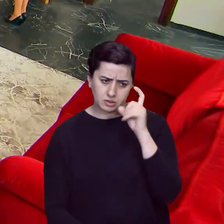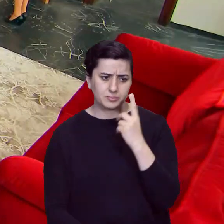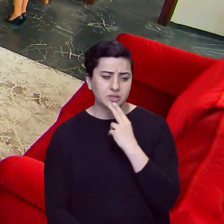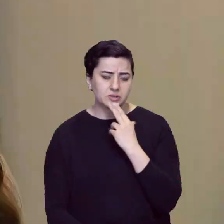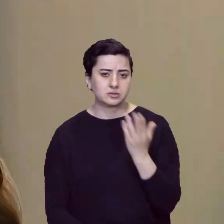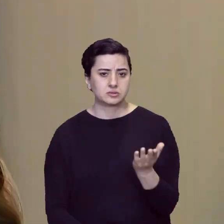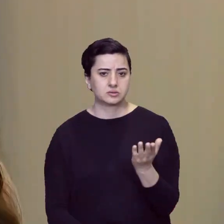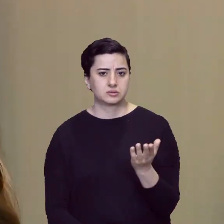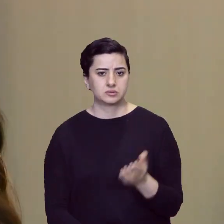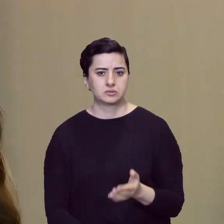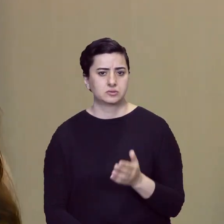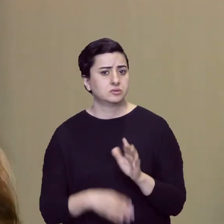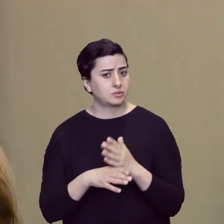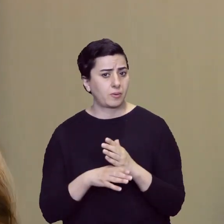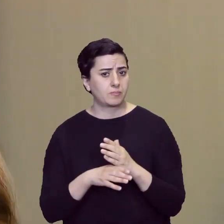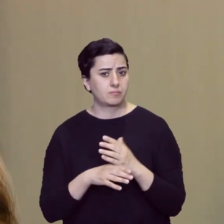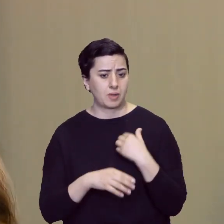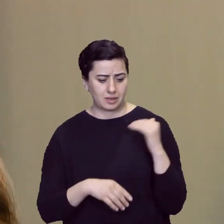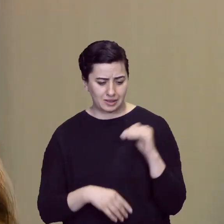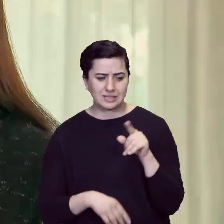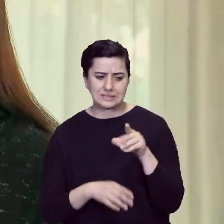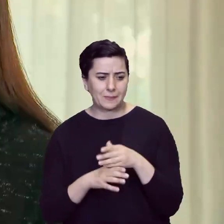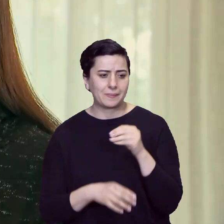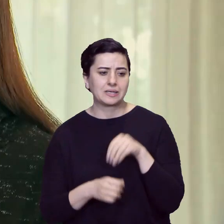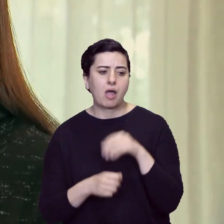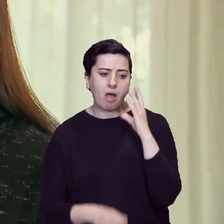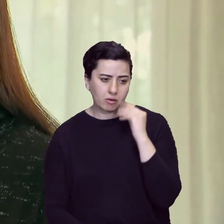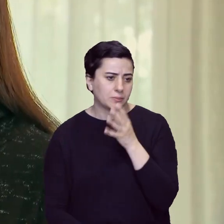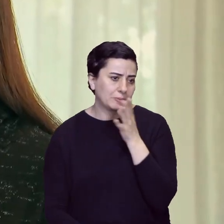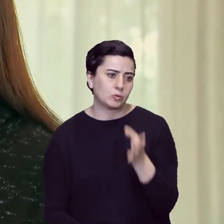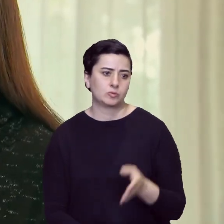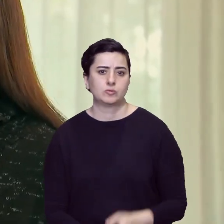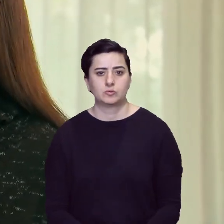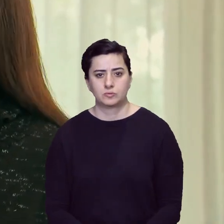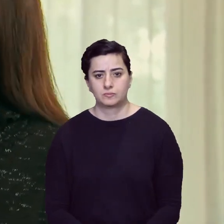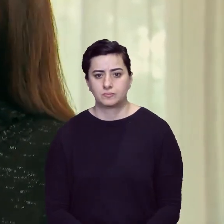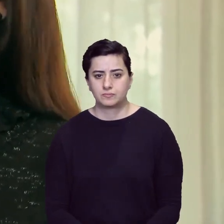kadınsın. Neden burada olduğumu anladığına eminim.